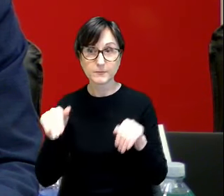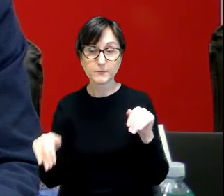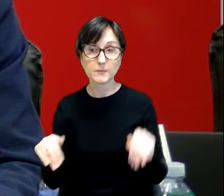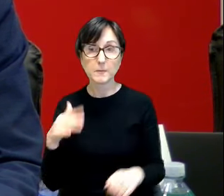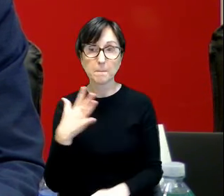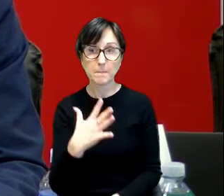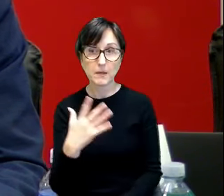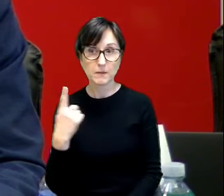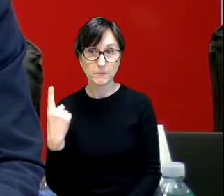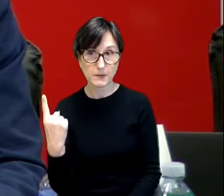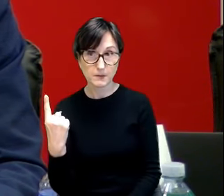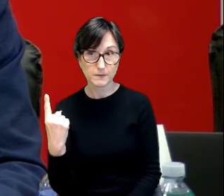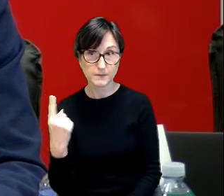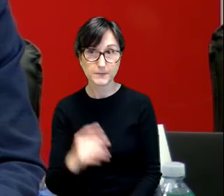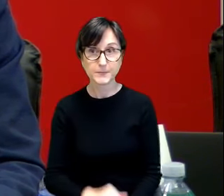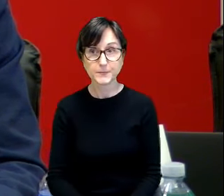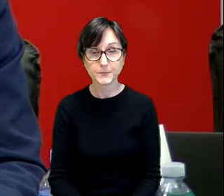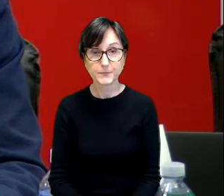klausimu